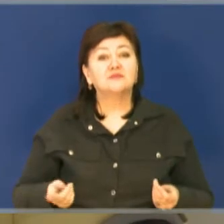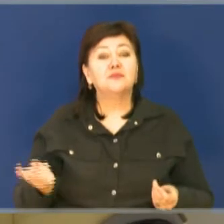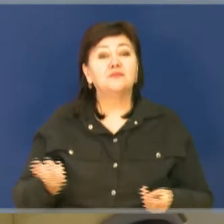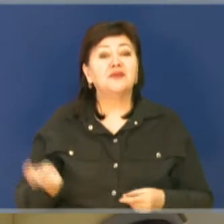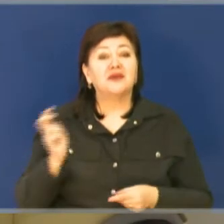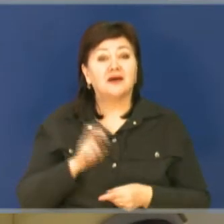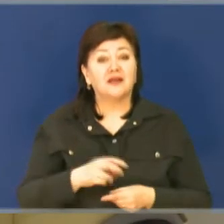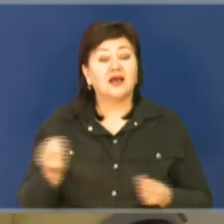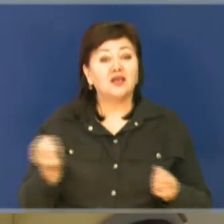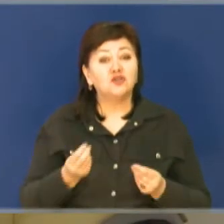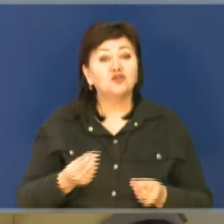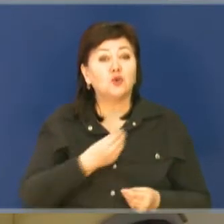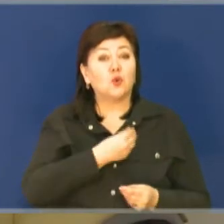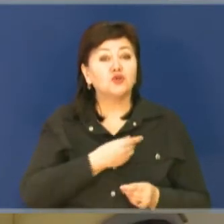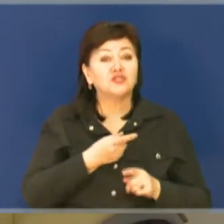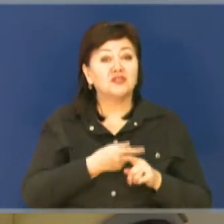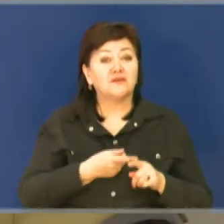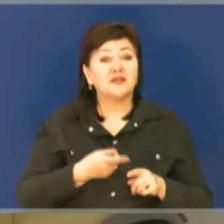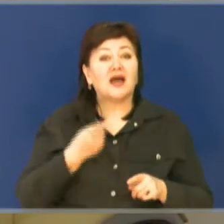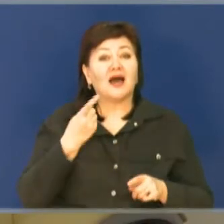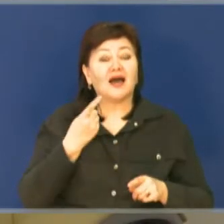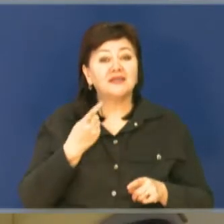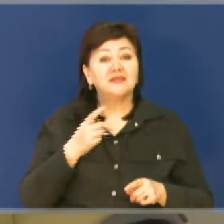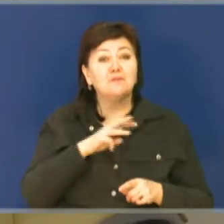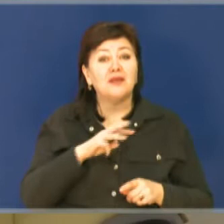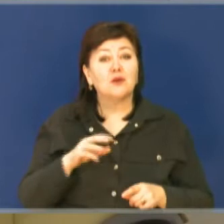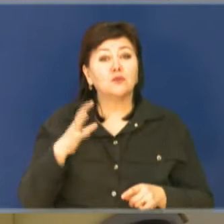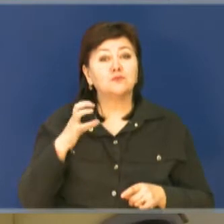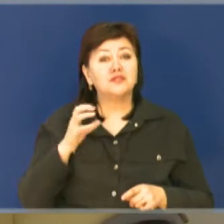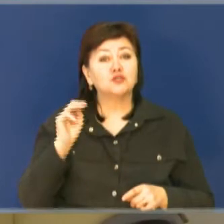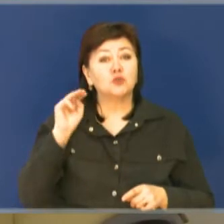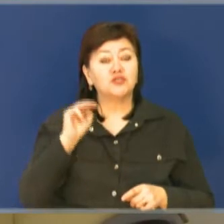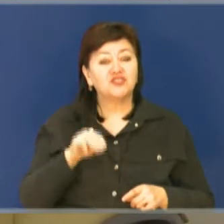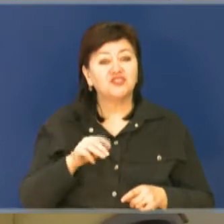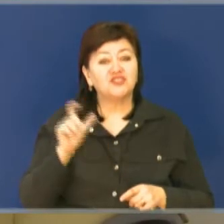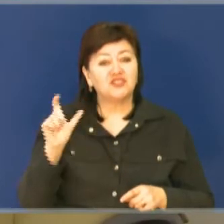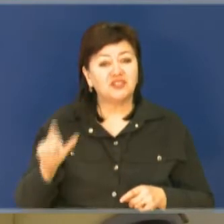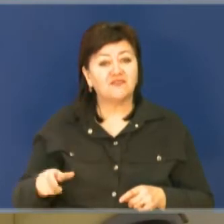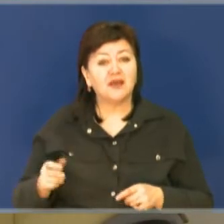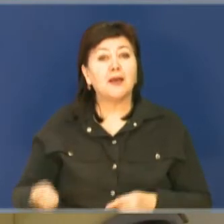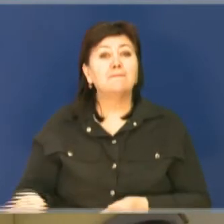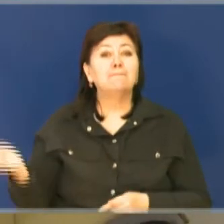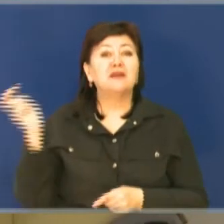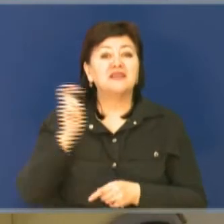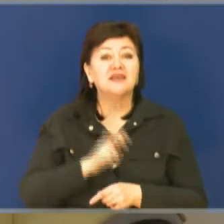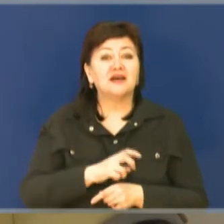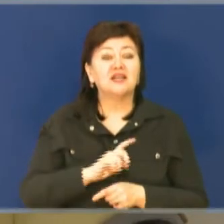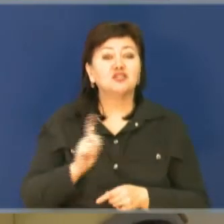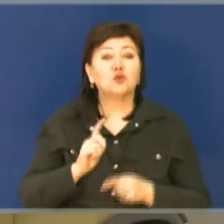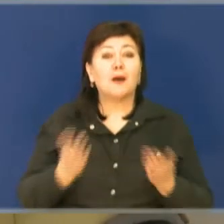еще сюда я добавила 1,5 миллиона людей, которые осваивали целину. И